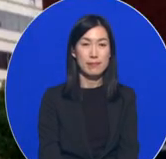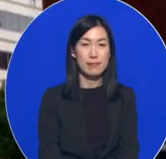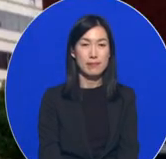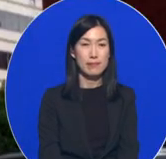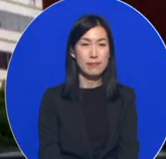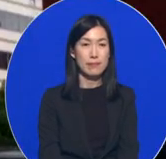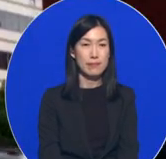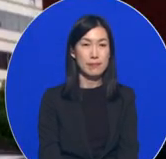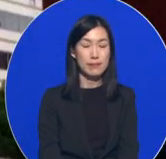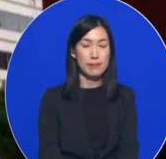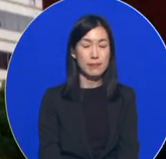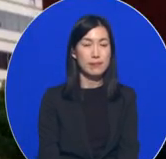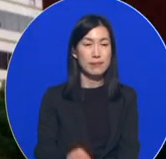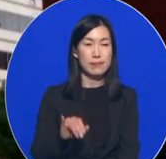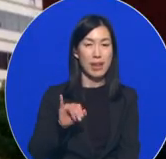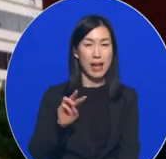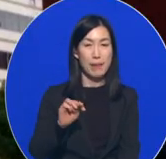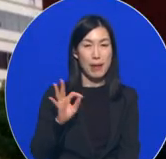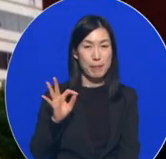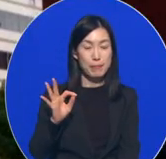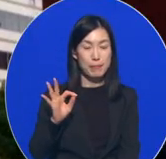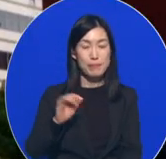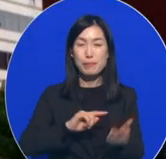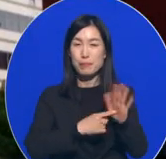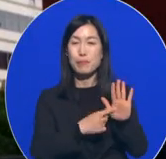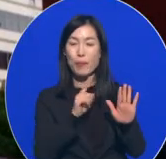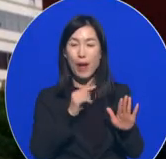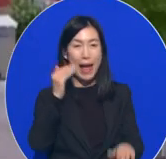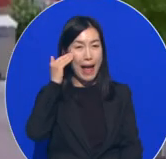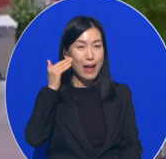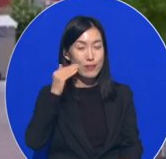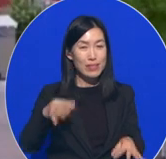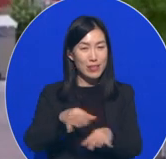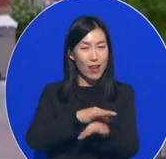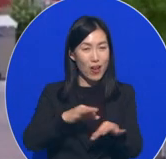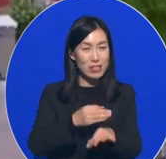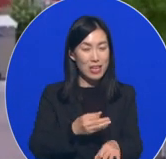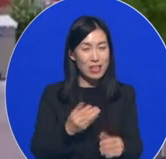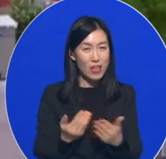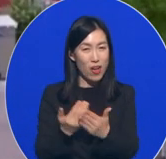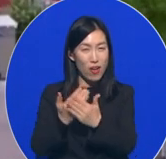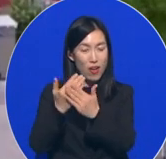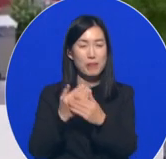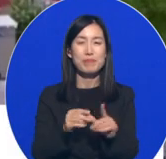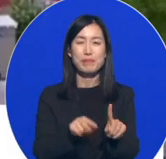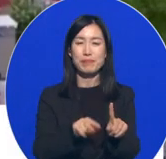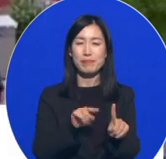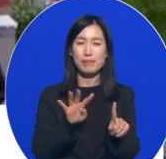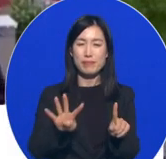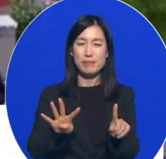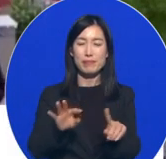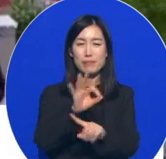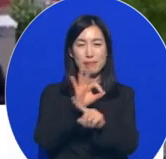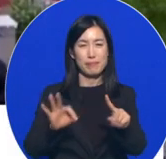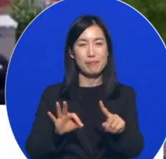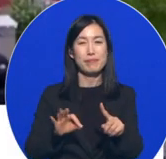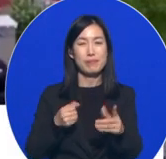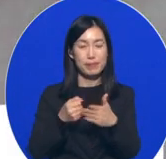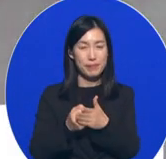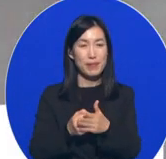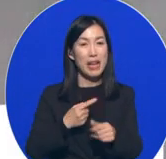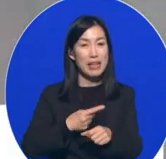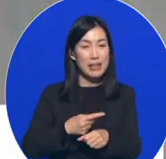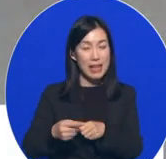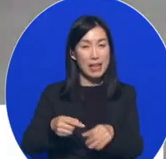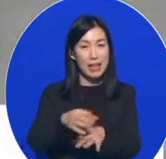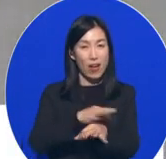기자입니다 IMF n 올해 우리나라 경제 성장률 전망치를 1.4% 유지했습니다 내년 경제